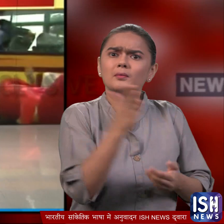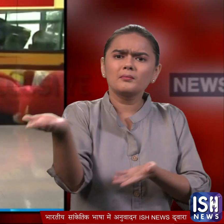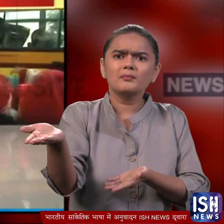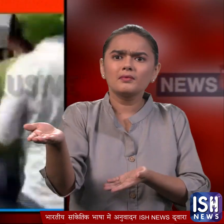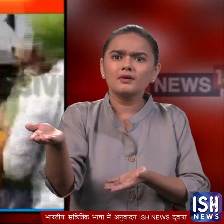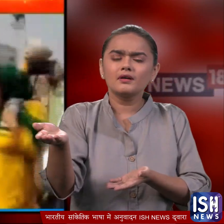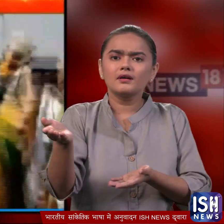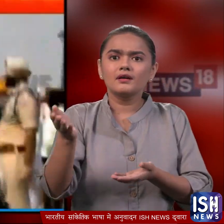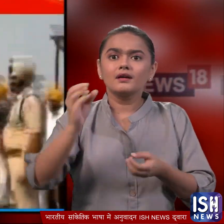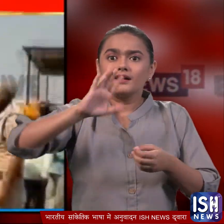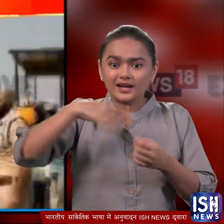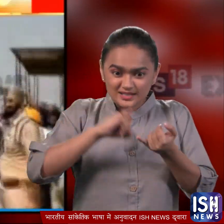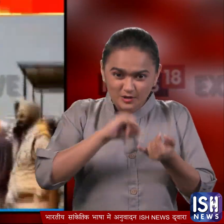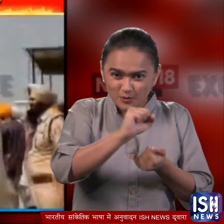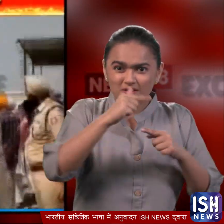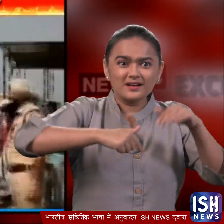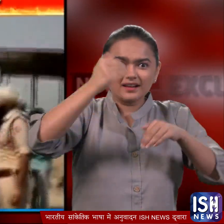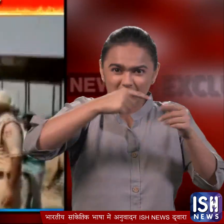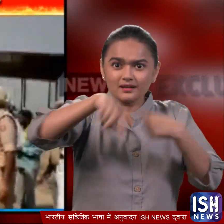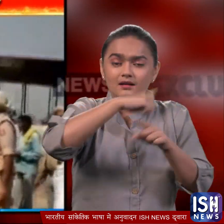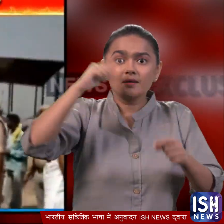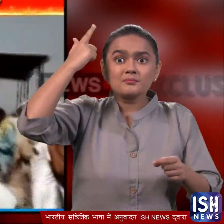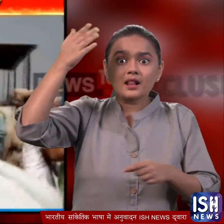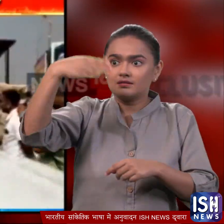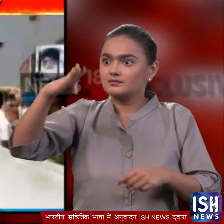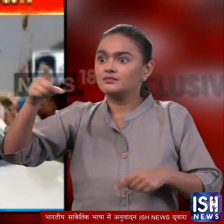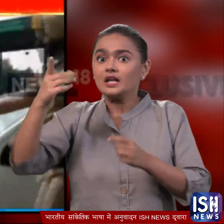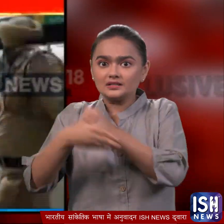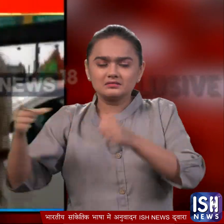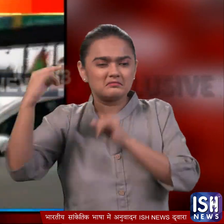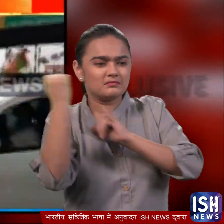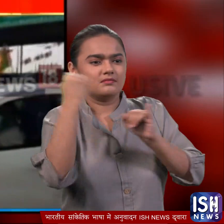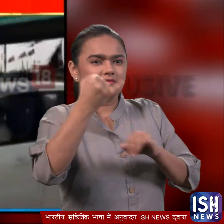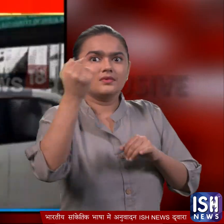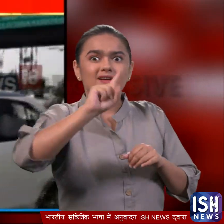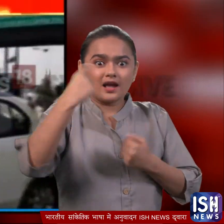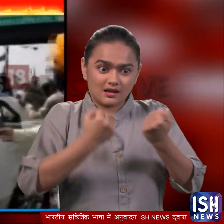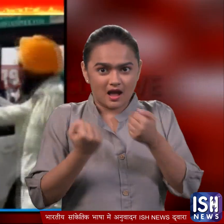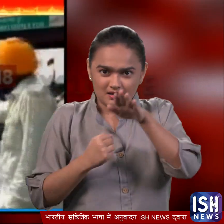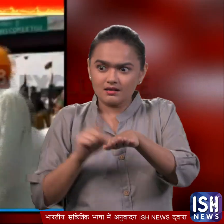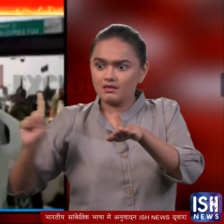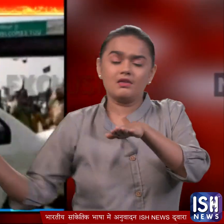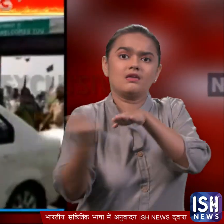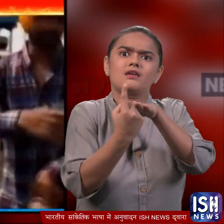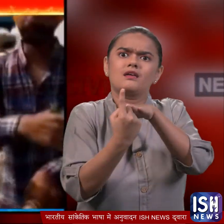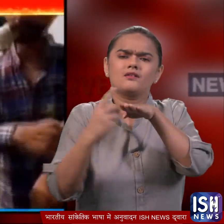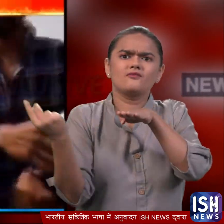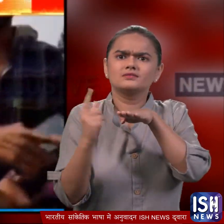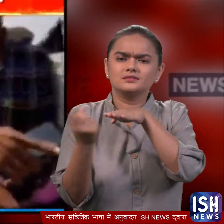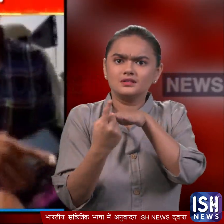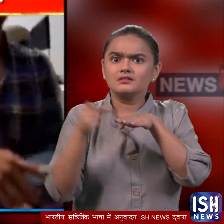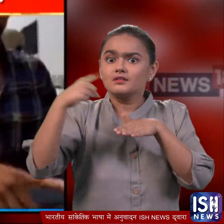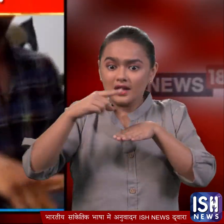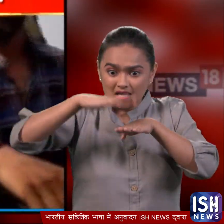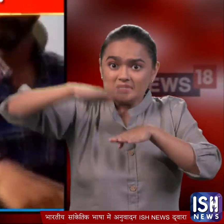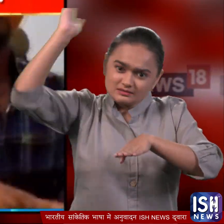लिया और सिद्धू और दूसरे नेताओं को काले झंडे दिखाने लगे। एक गाड़ी के तो वो आगे ही आकर खड़े हो गए और उसके